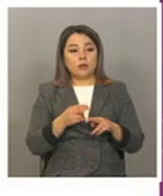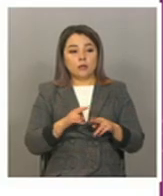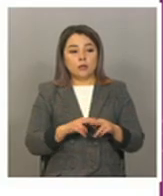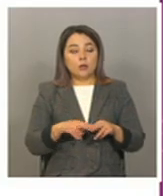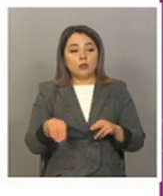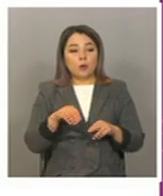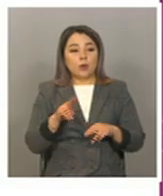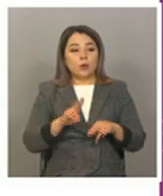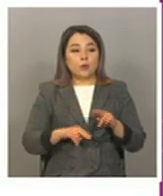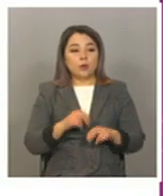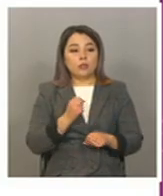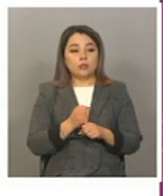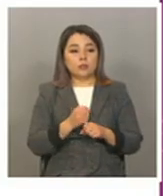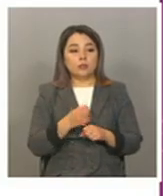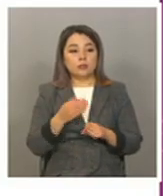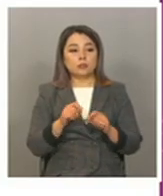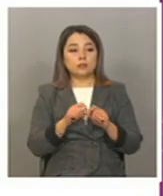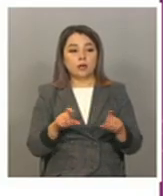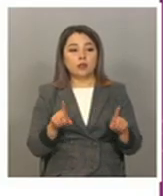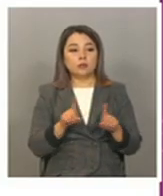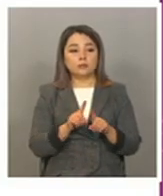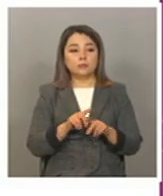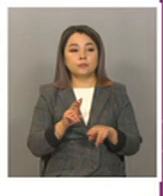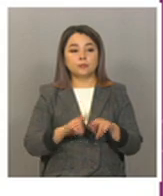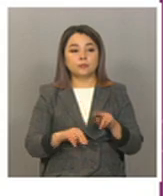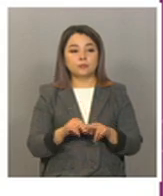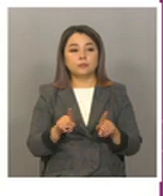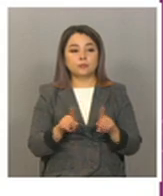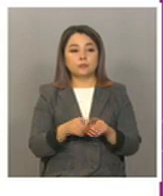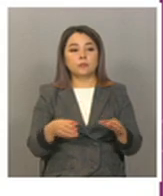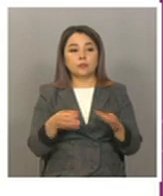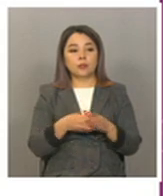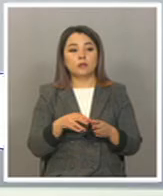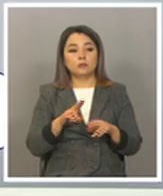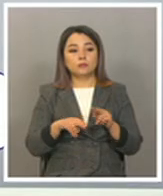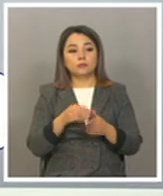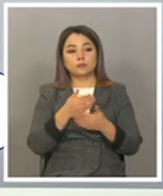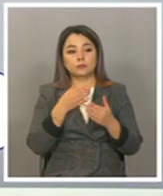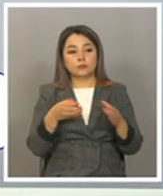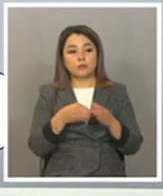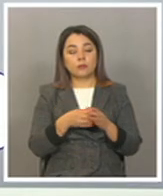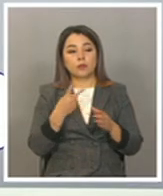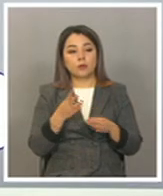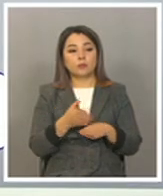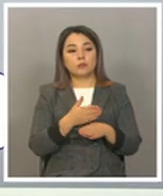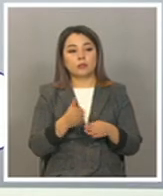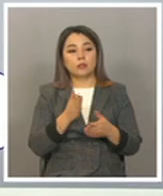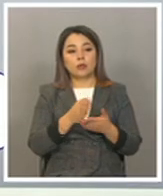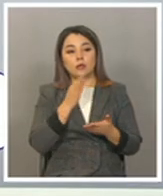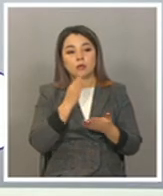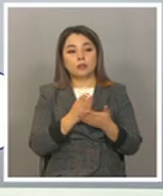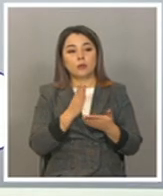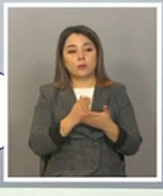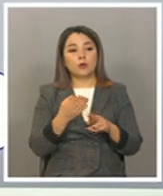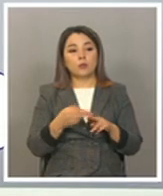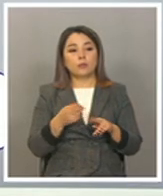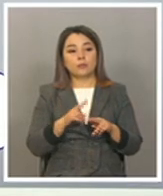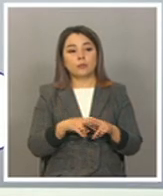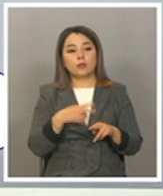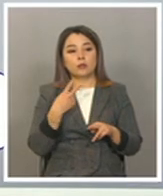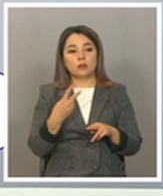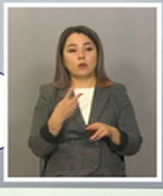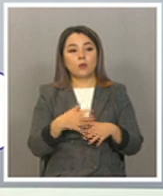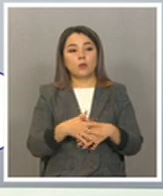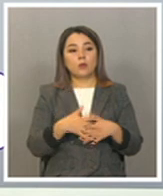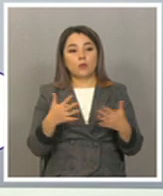деген сабақты өткен кезде топырақты құрылымды топырақ және құрылымсыз топырақ деп екіге бөліп қарастырған едік. Яғни аумақтың үлкен